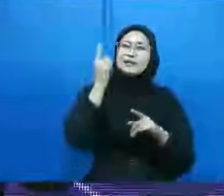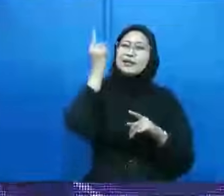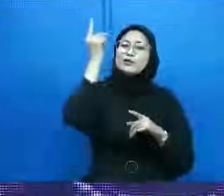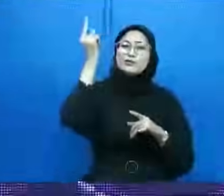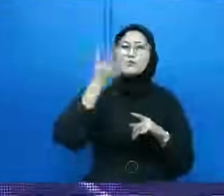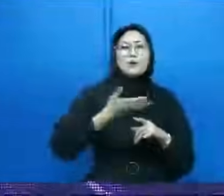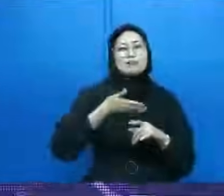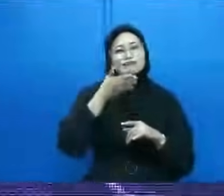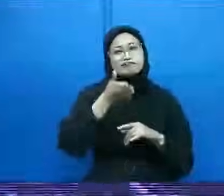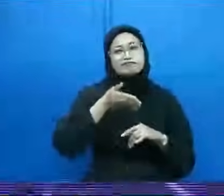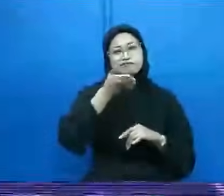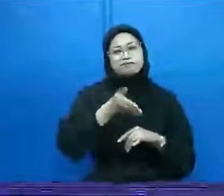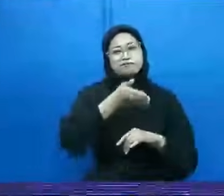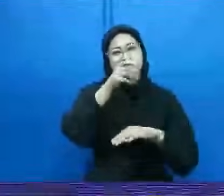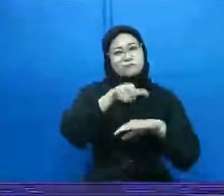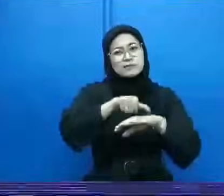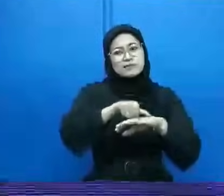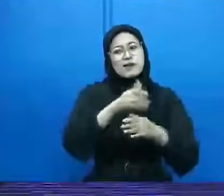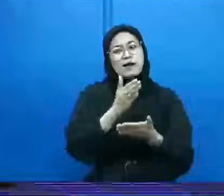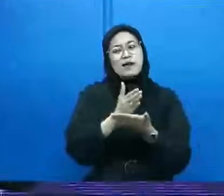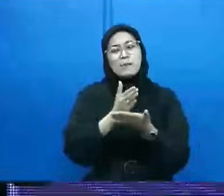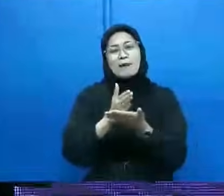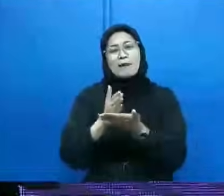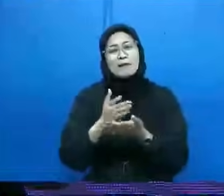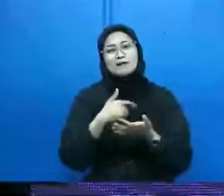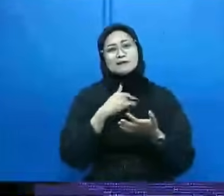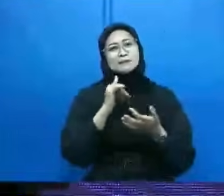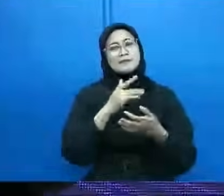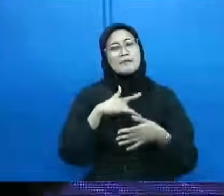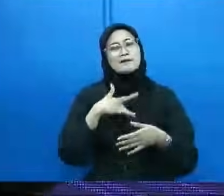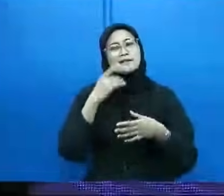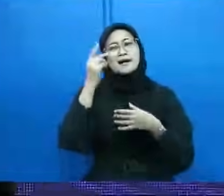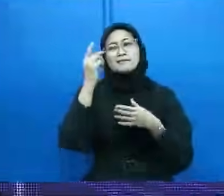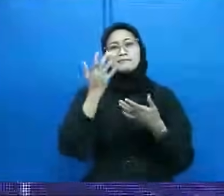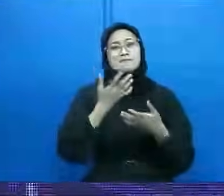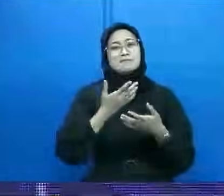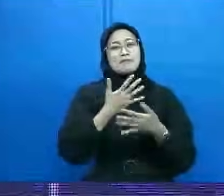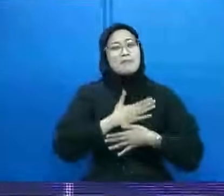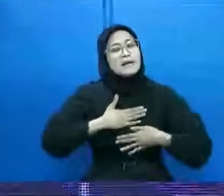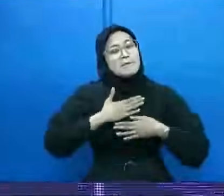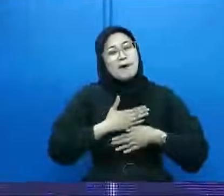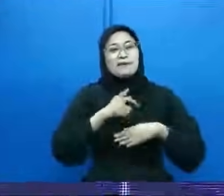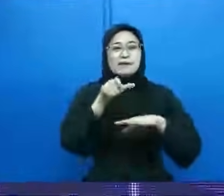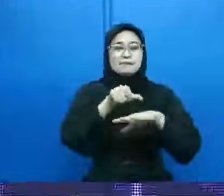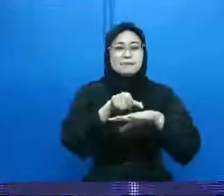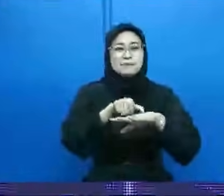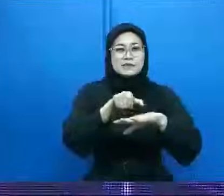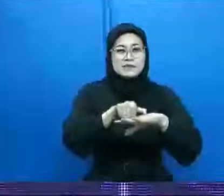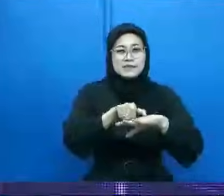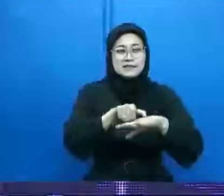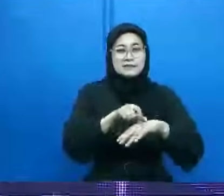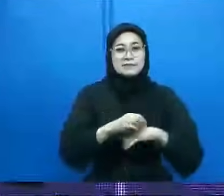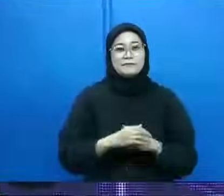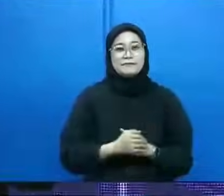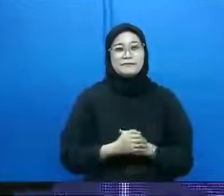mendapatkan kenikmatannya, tiba-tiba Allah. Itu kembali lagi. Karena rizki pencuri, rizkinya yang halal. Rizki